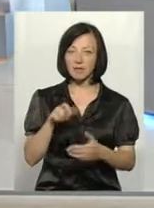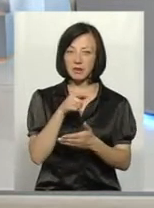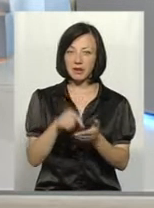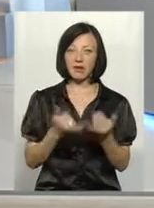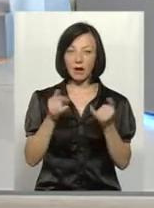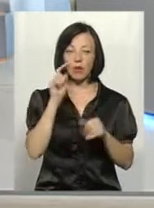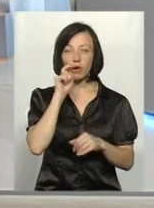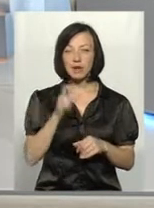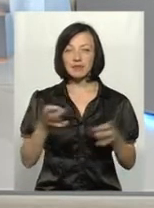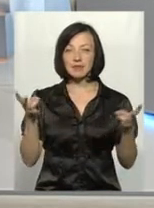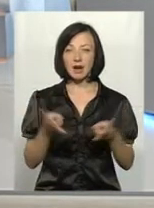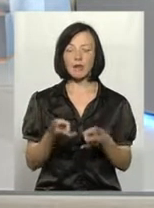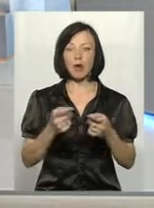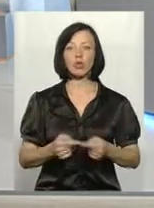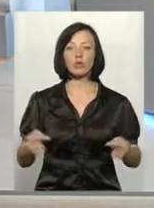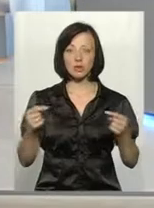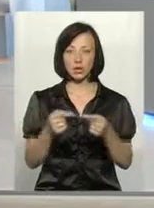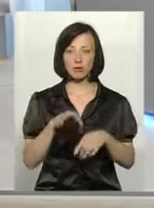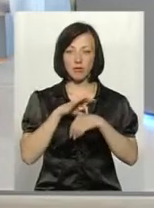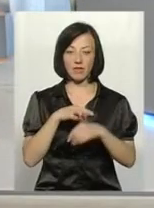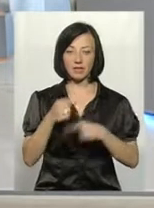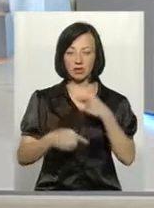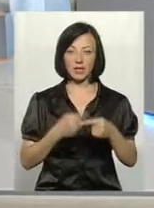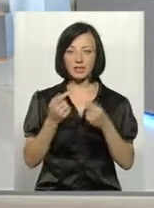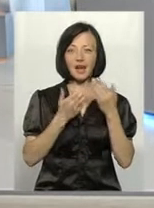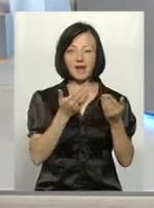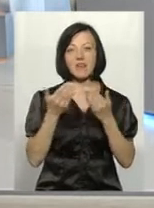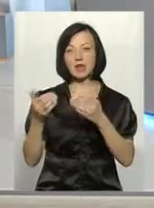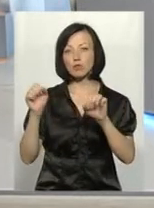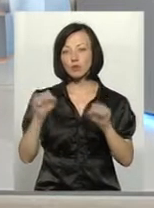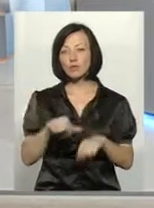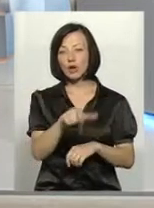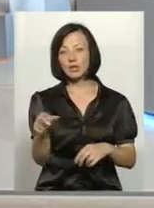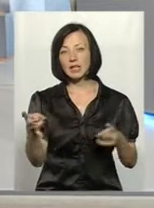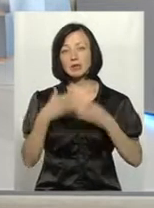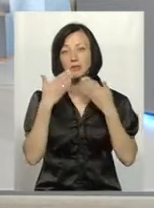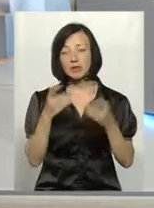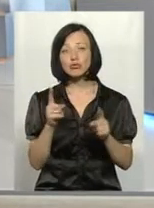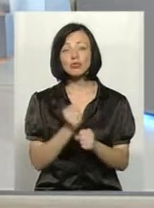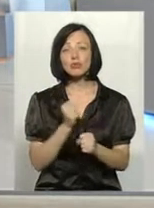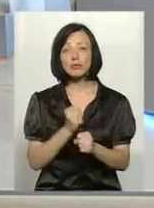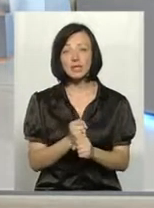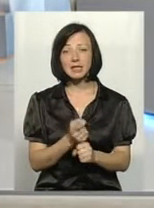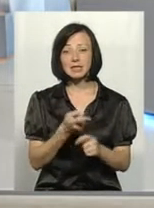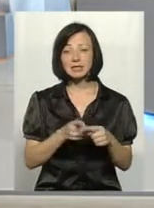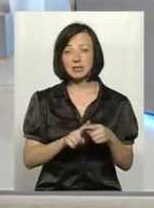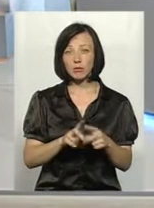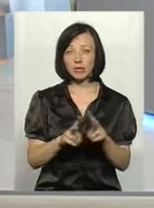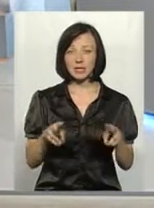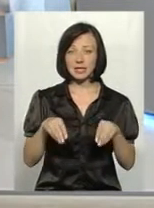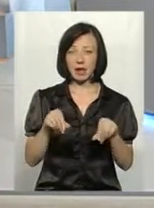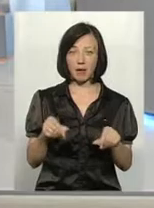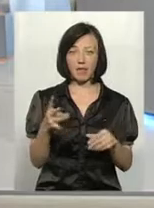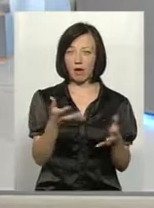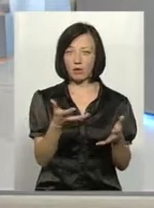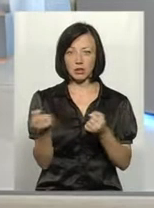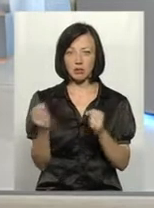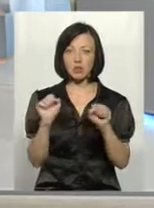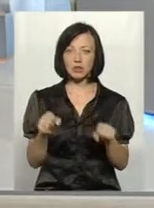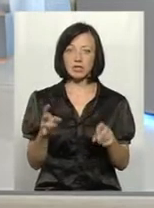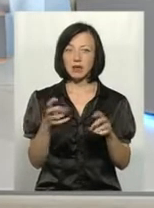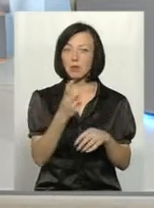України, що його треба однозначно провести через референдум. Можливо, людей треба спитати, що зробити з тими людьми, яку землю не отримали. Може,